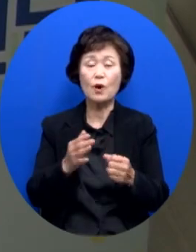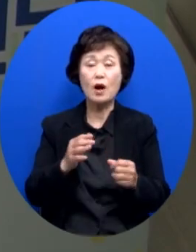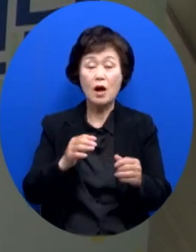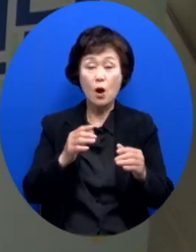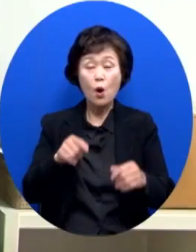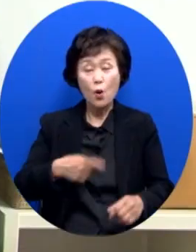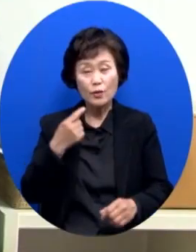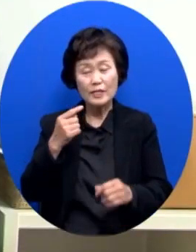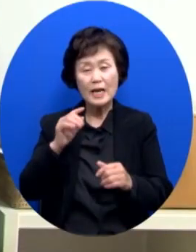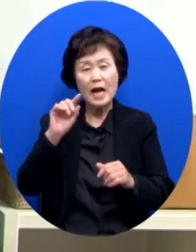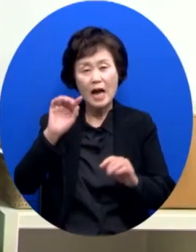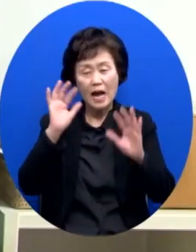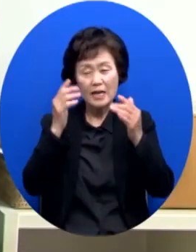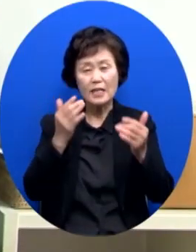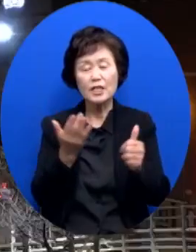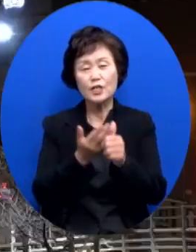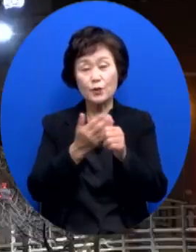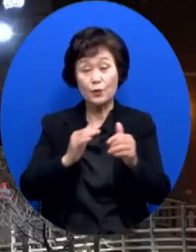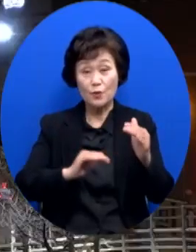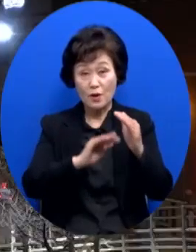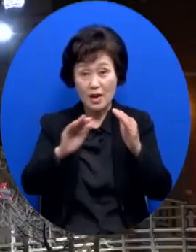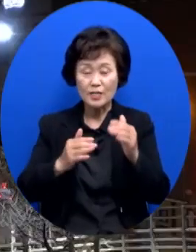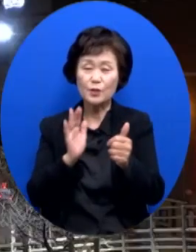공동생활가정을 지원해오고 있습니다.